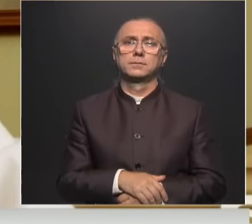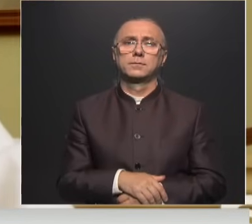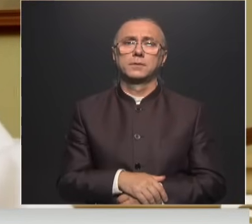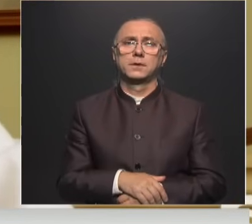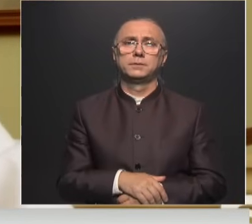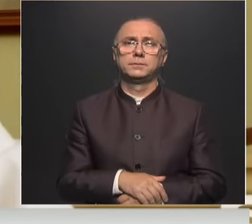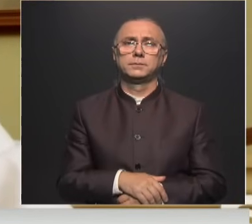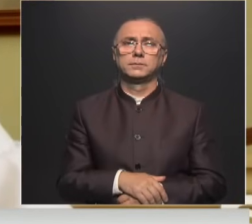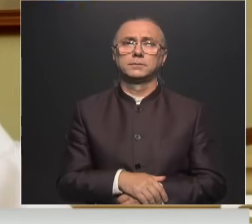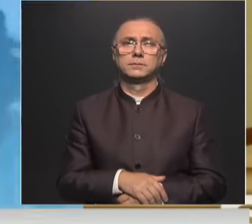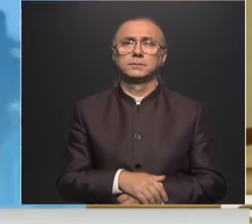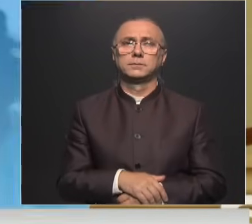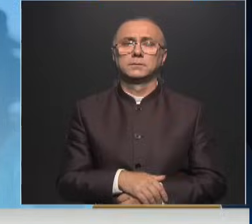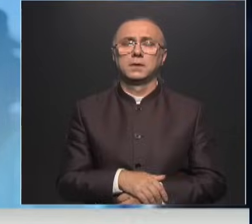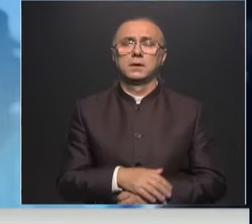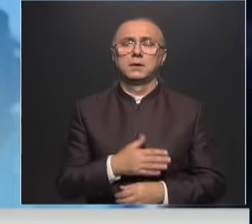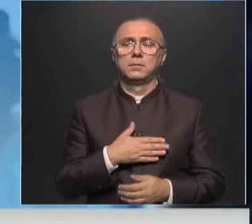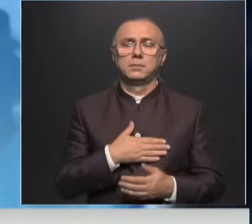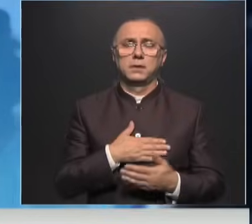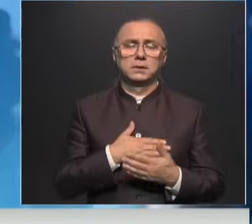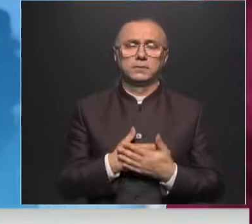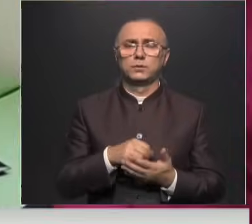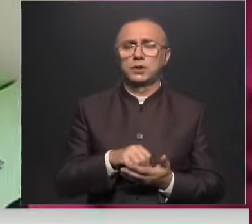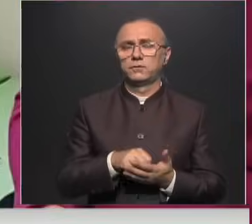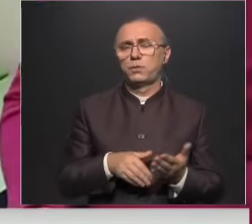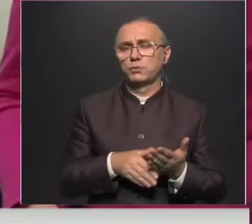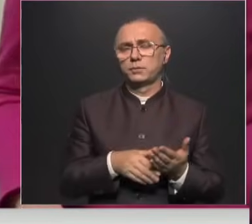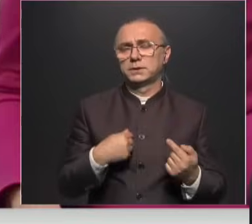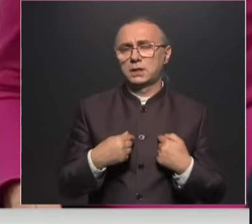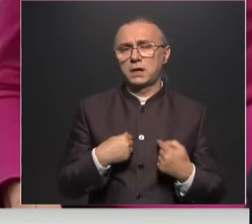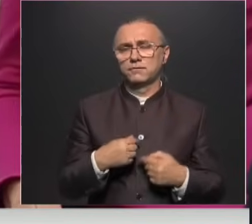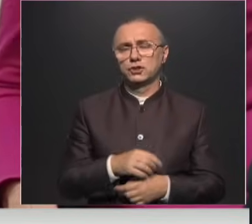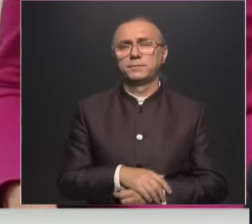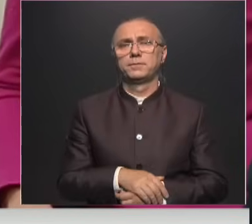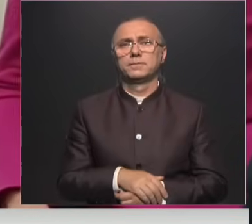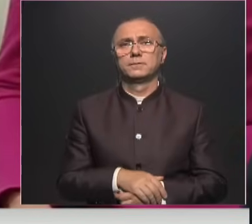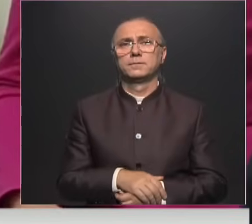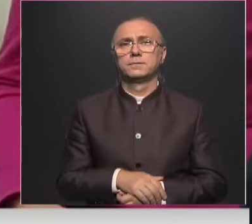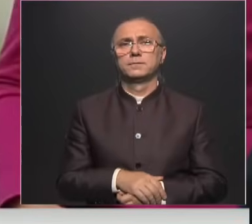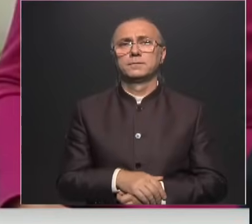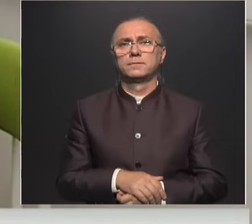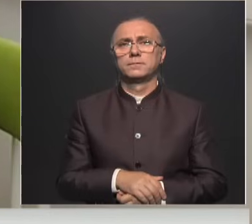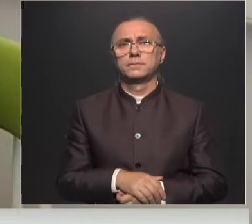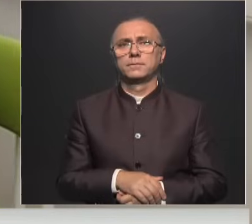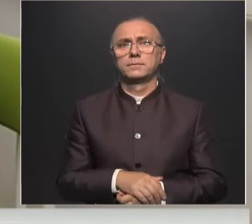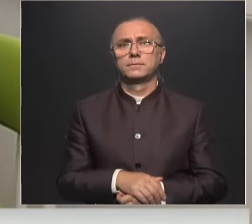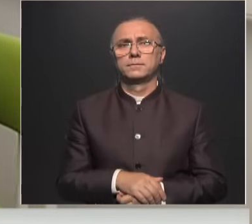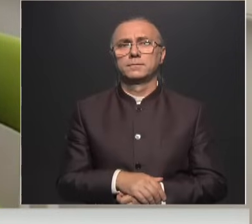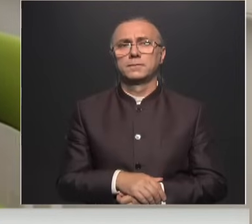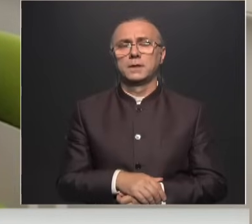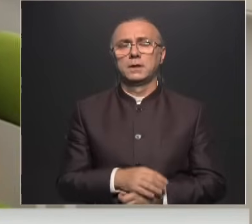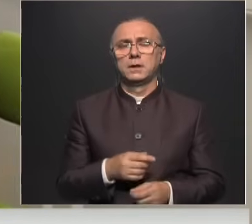больница активную часть принимает в помощи пострадавшим. Это были... первые мирные жители из